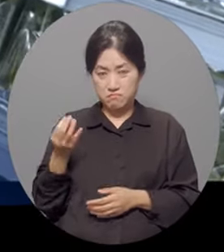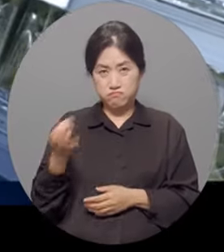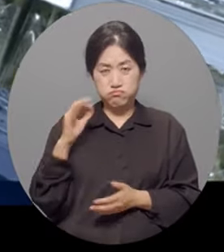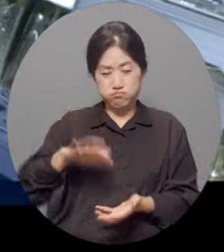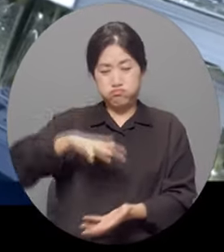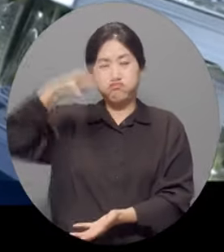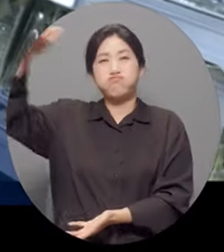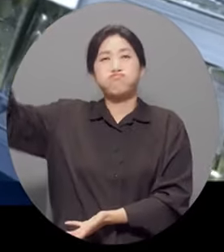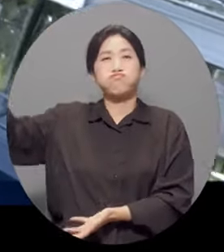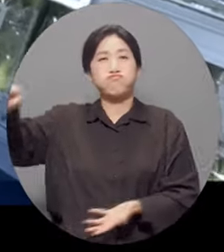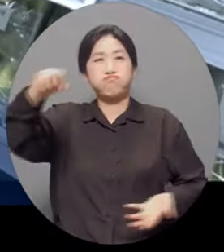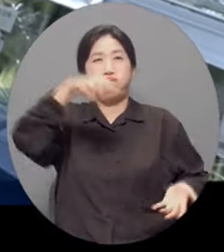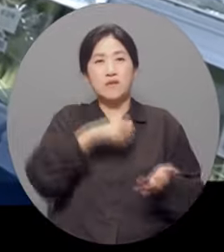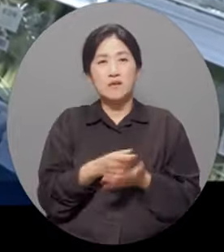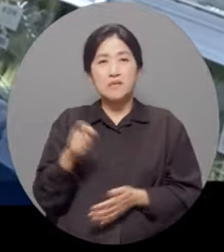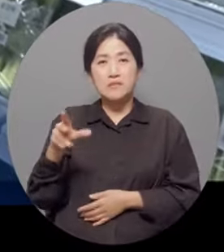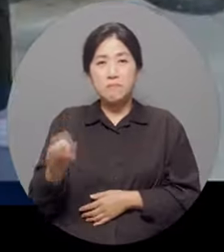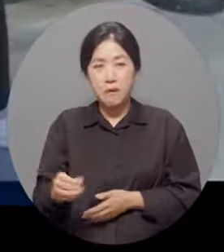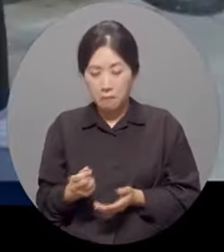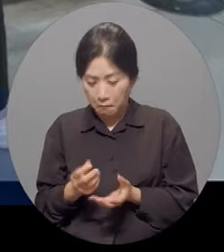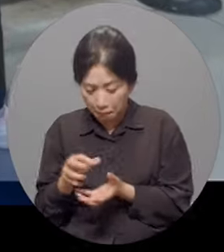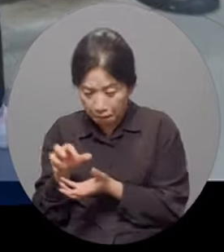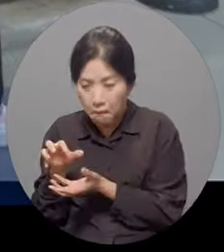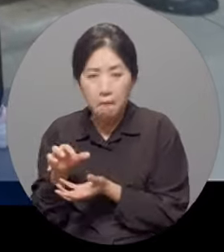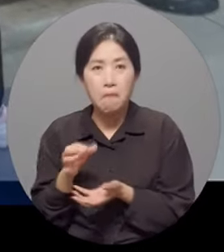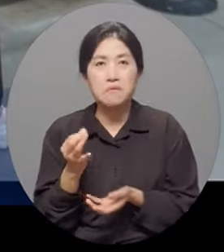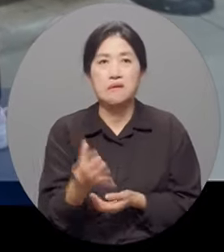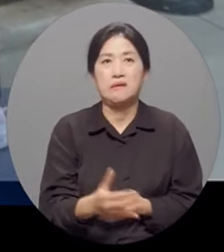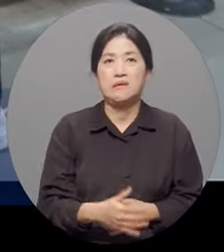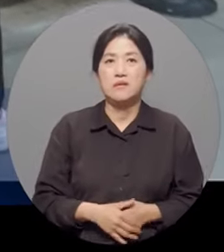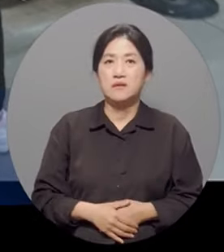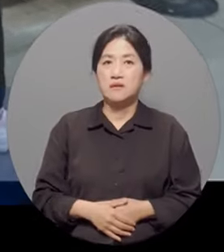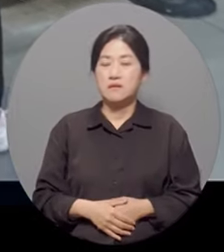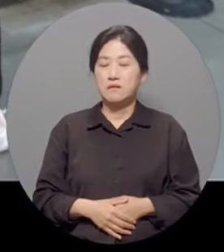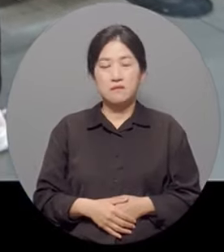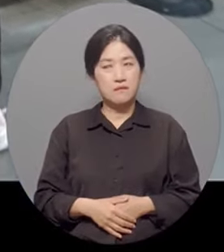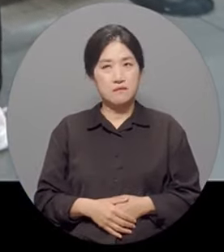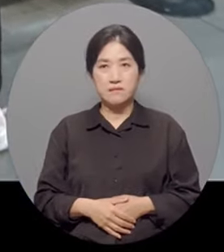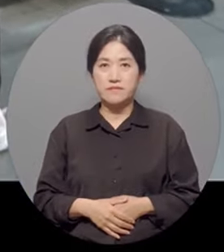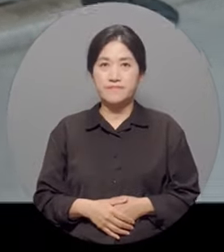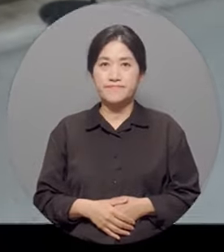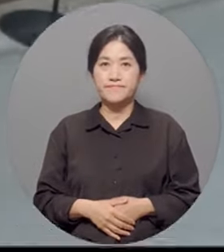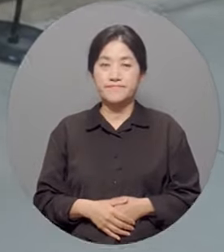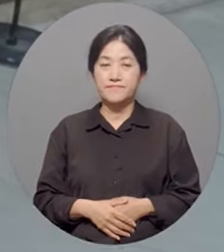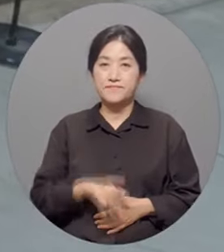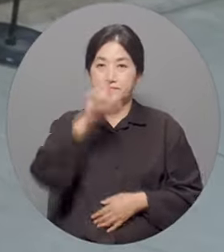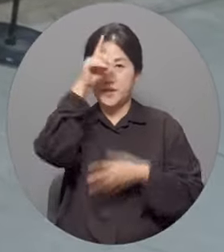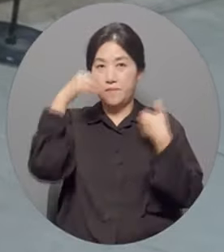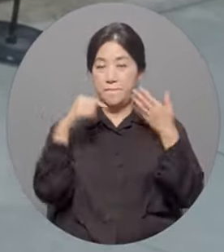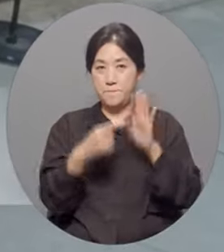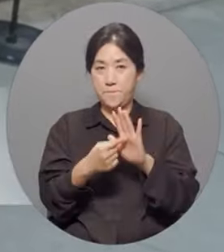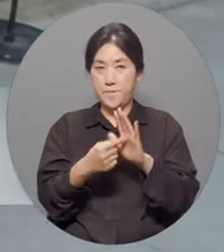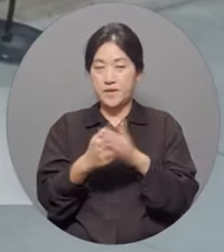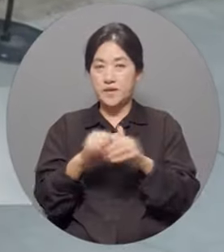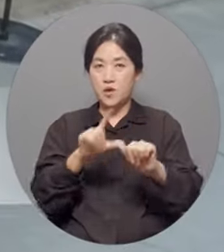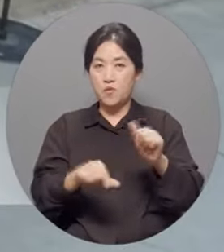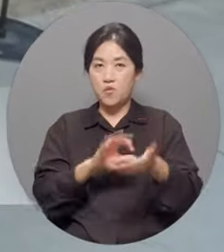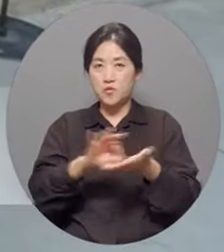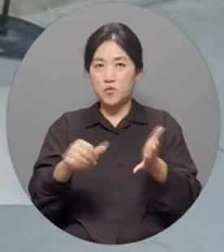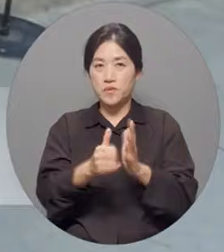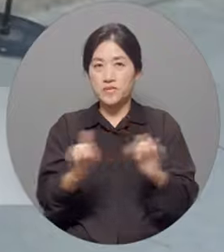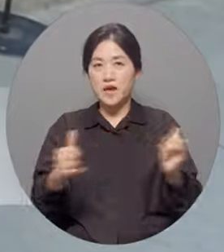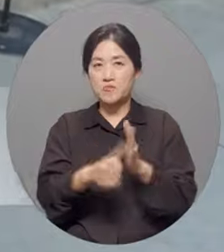굉장히 가득했는데 요즘은 10만 원 해봐야 몇 개 되질 않아요. 정말로 그 정도. 정부가 발표한 지난 5월 소비자